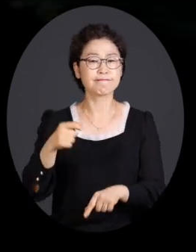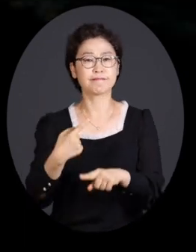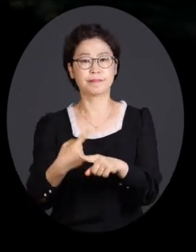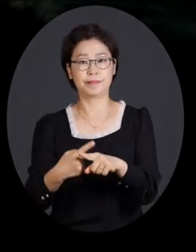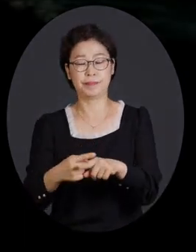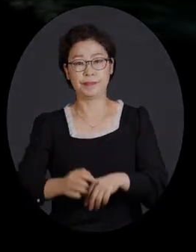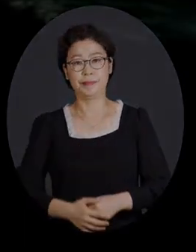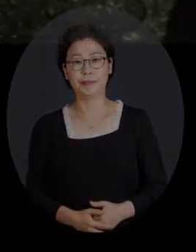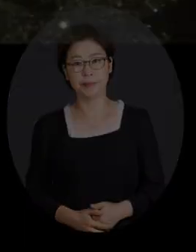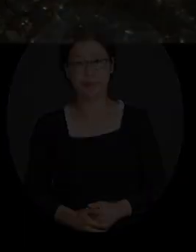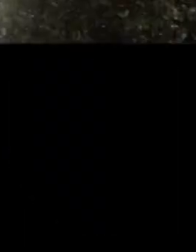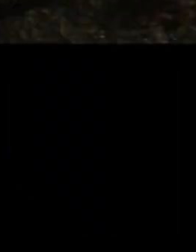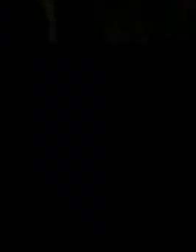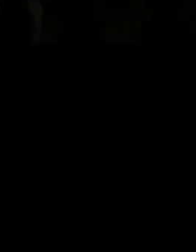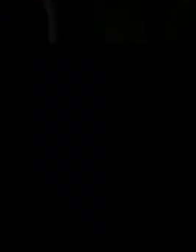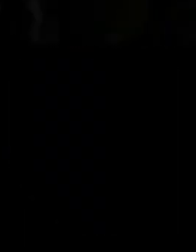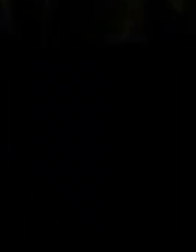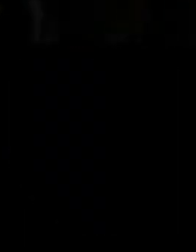항쟁이다.